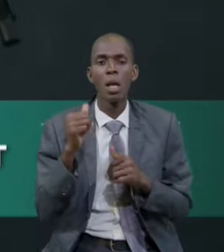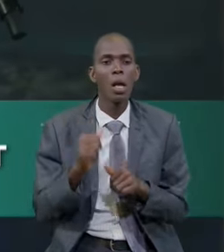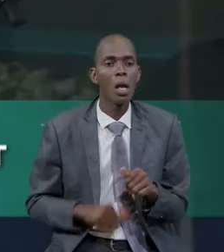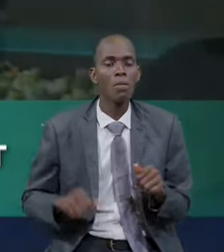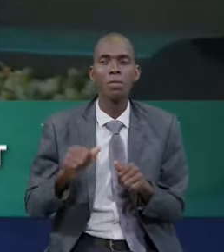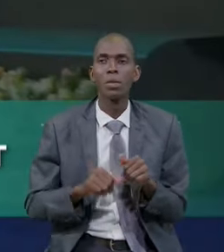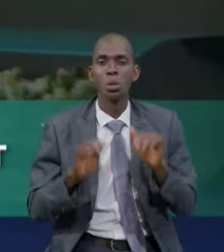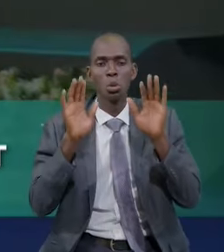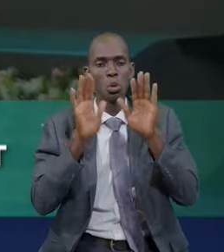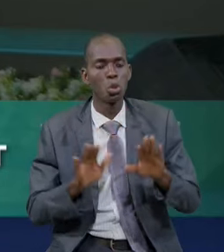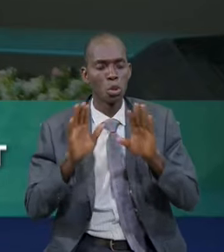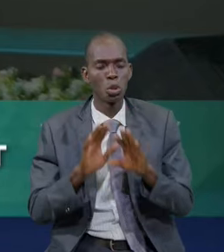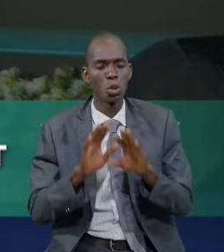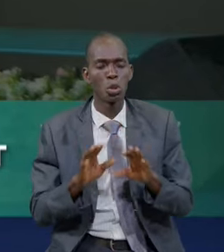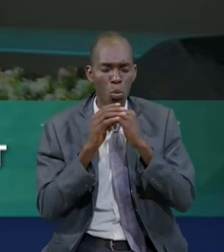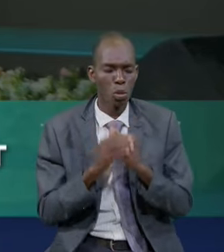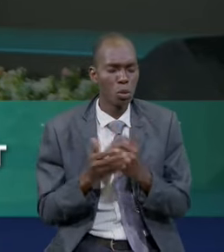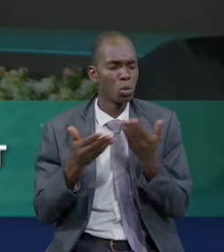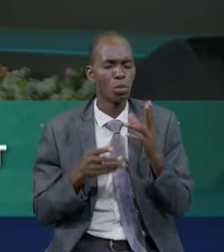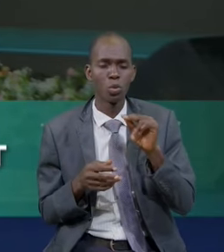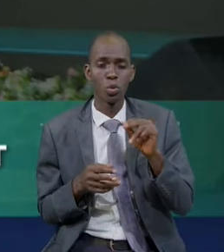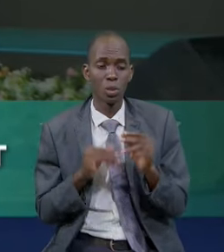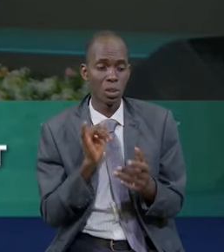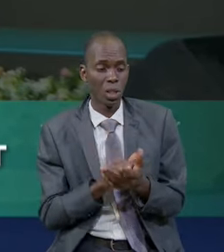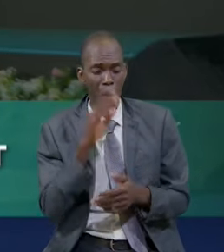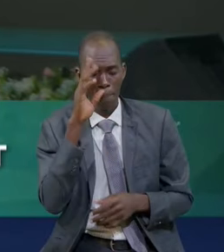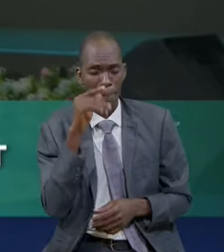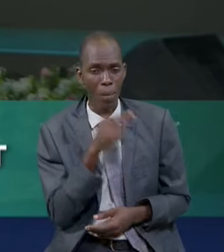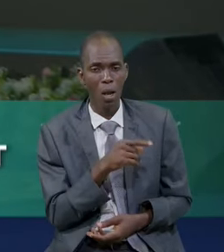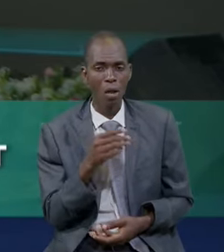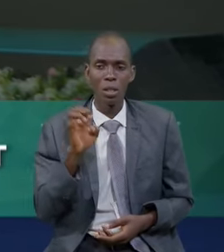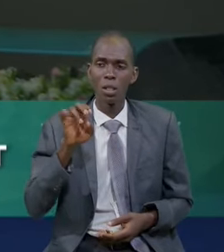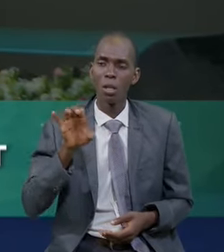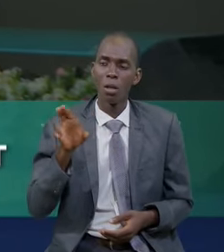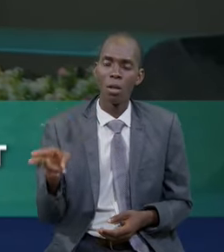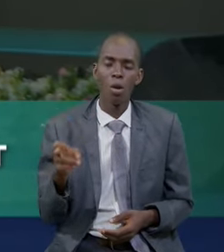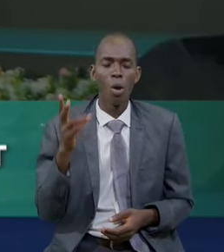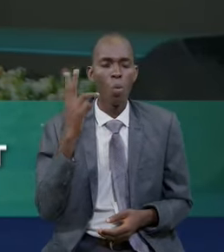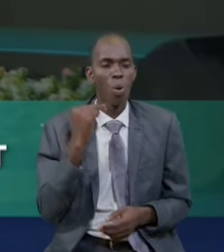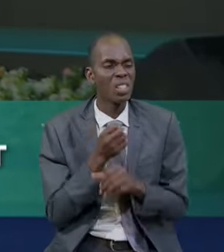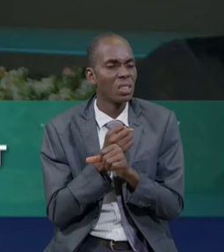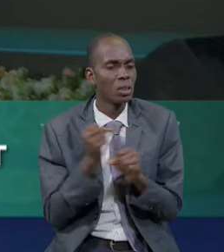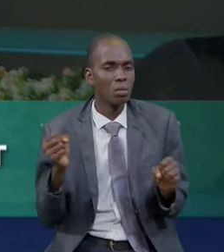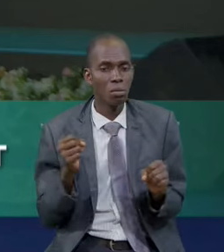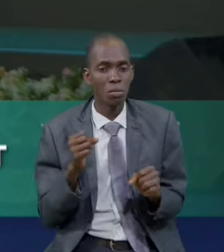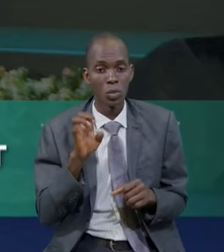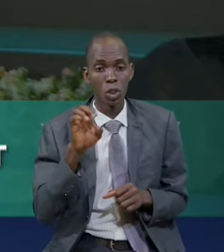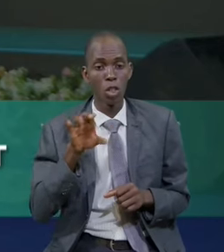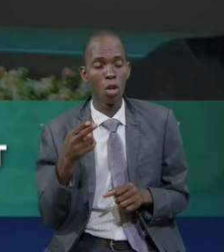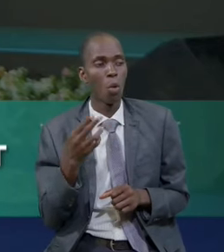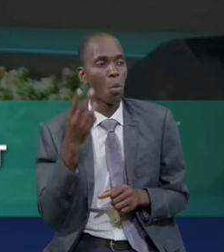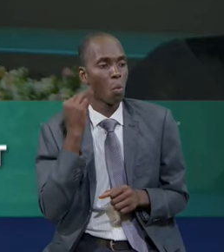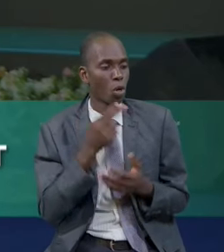jour. Cet homme était sauvé. Il était juste. Il était juste.